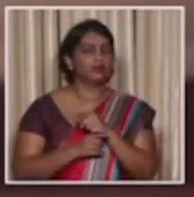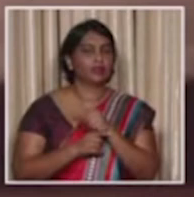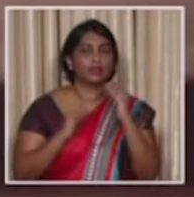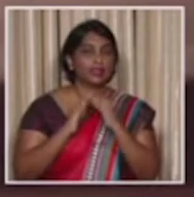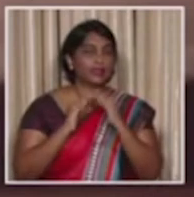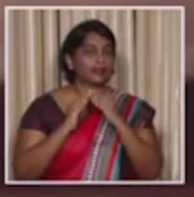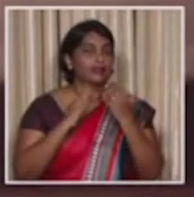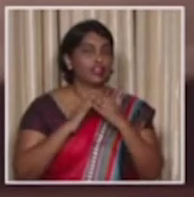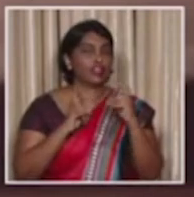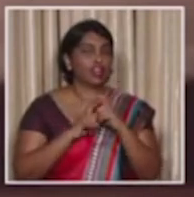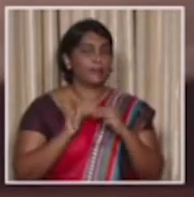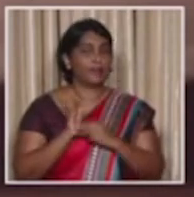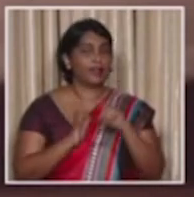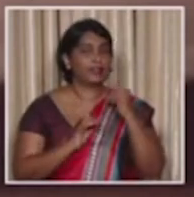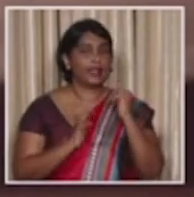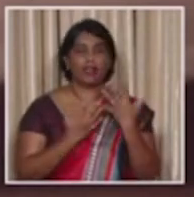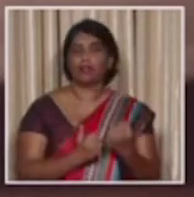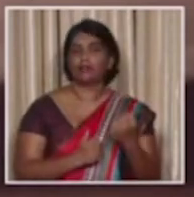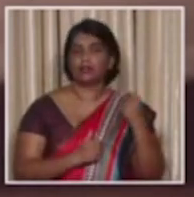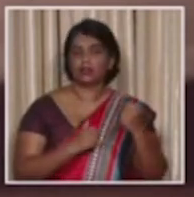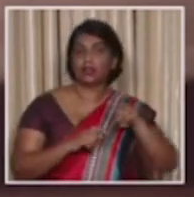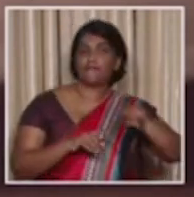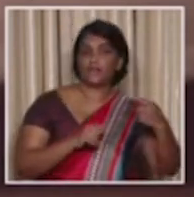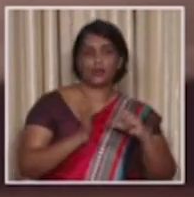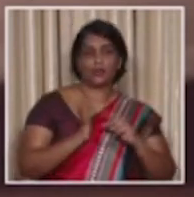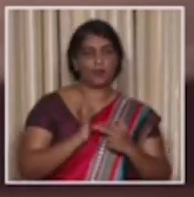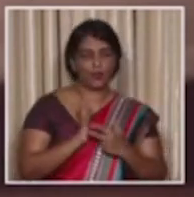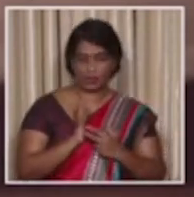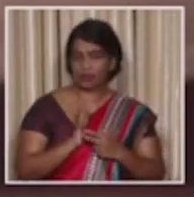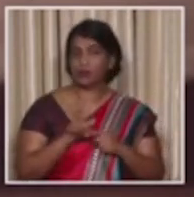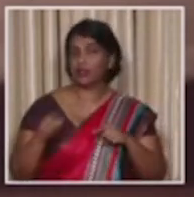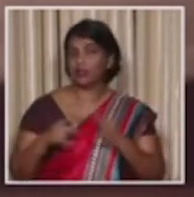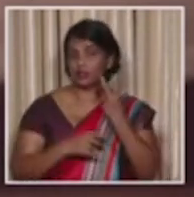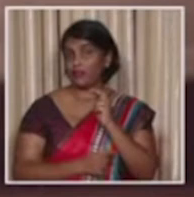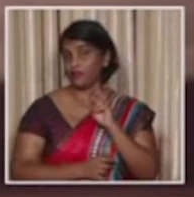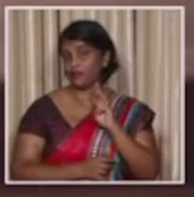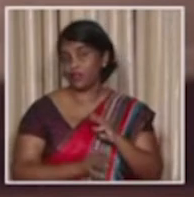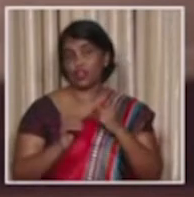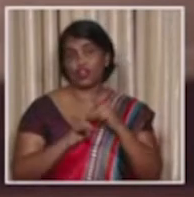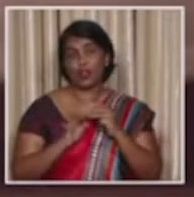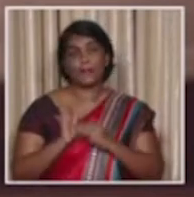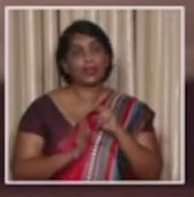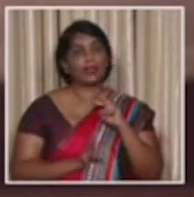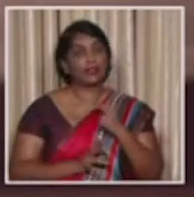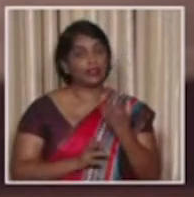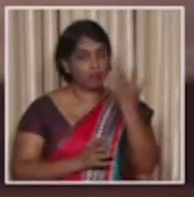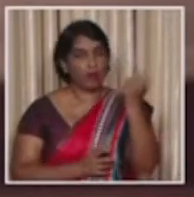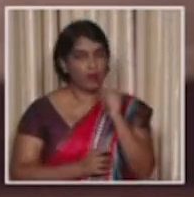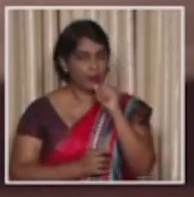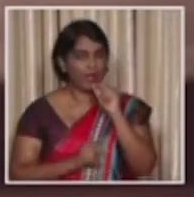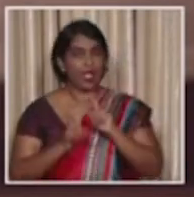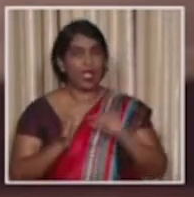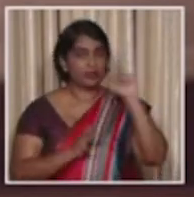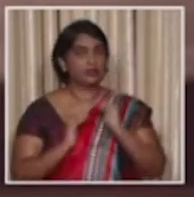නිවාස සංකීර්ණයට $160 million හම්බෙලා තියෙනවා. ඒක වෙන ව්‍යාපෘතියකින්. හැබැයි මේ 2023 වසරේ $200 million 200ක් ලැබෙන්න තිබුණා